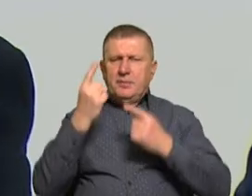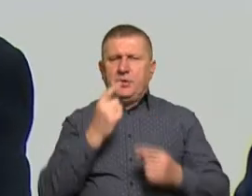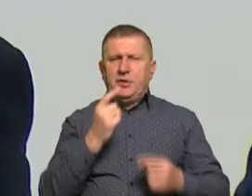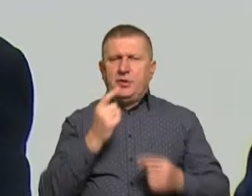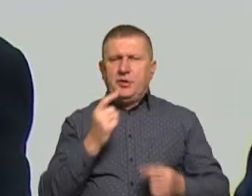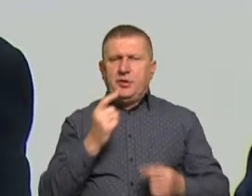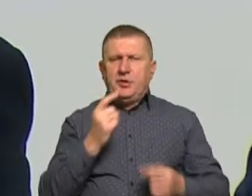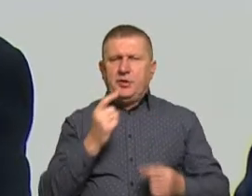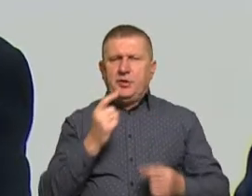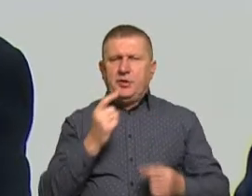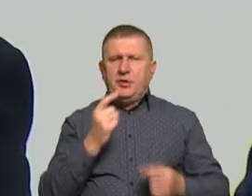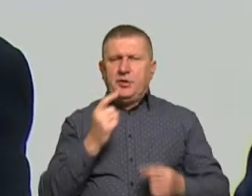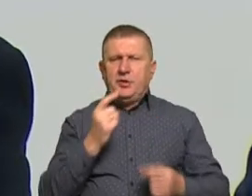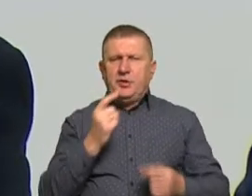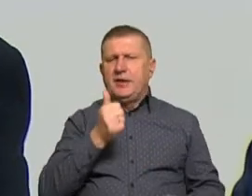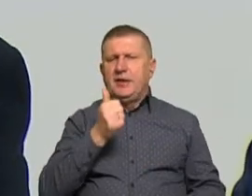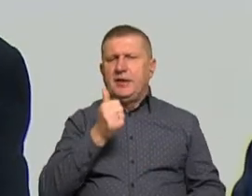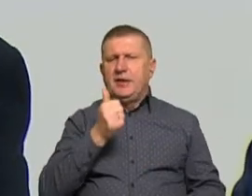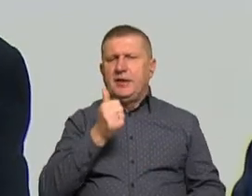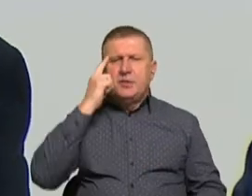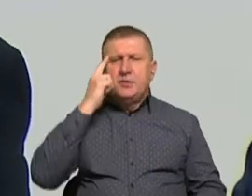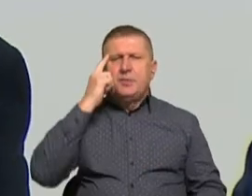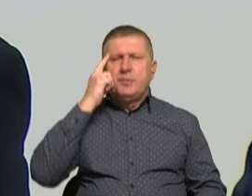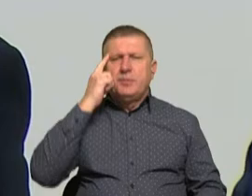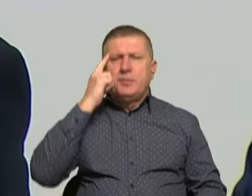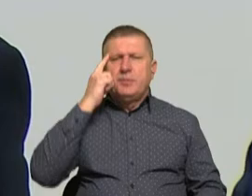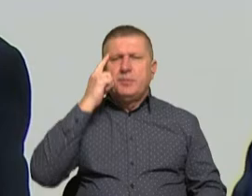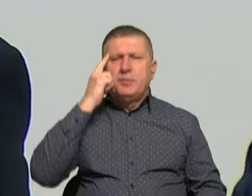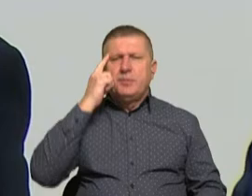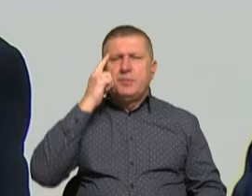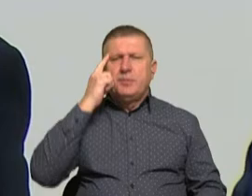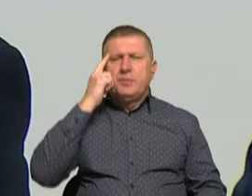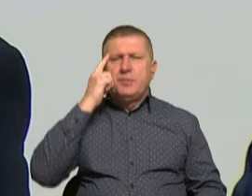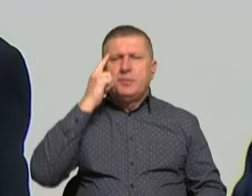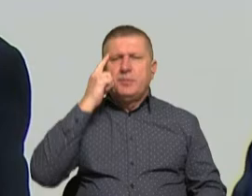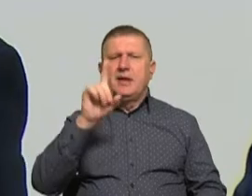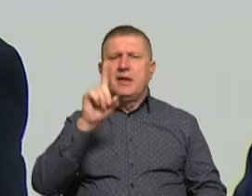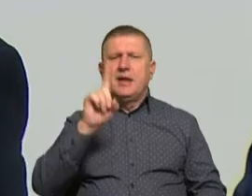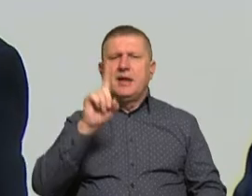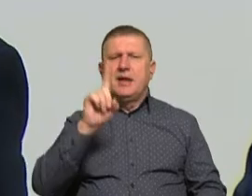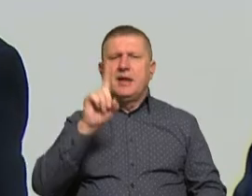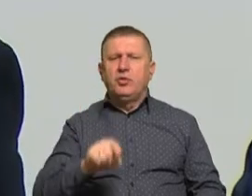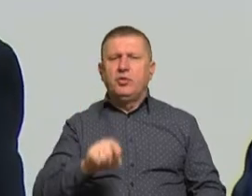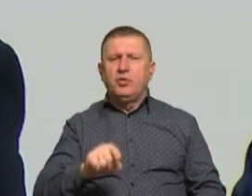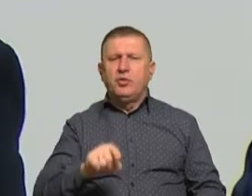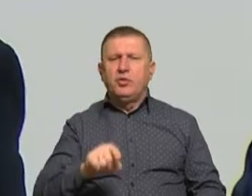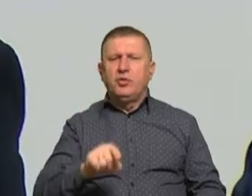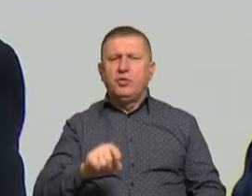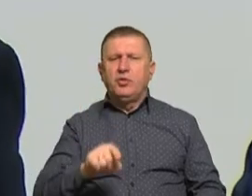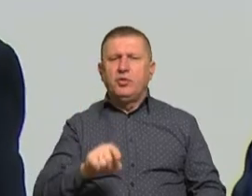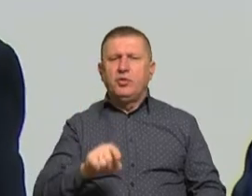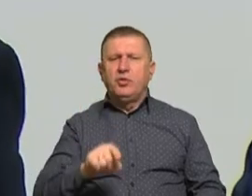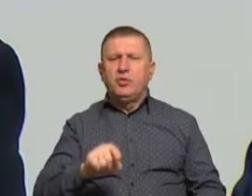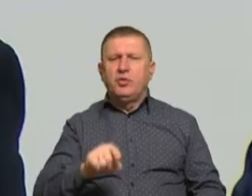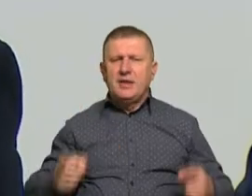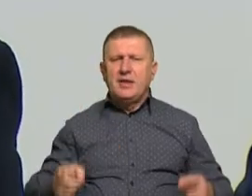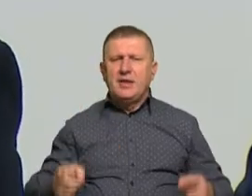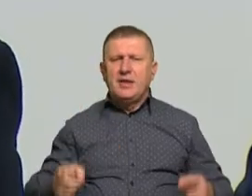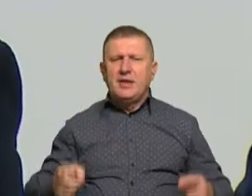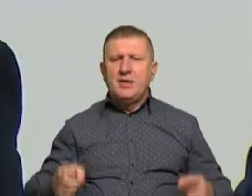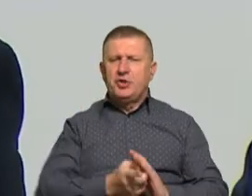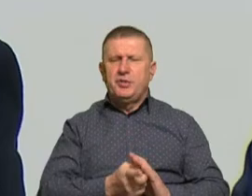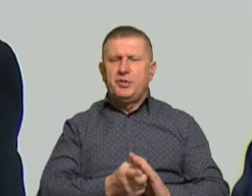jedna tu z przedmówczyń wspomniała o biogazowni. Proszę państwa, to moim zdaniem na chwilę obecną to jest najszybszy